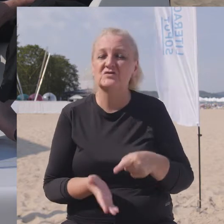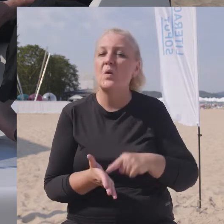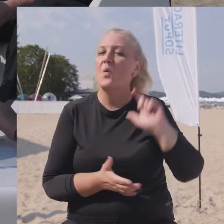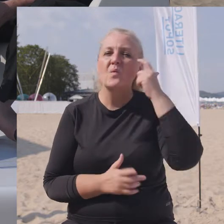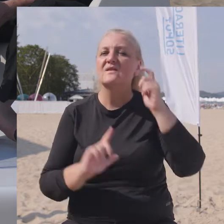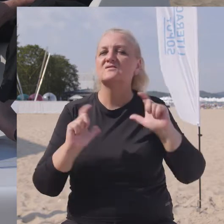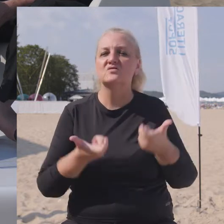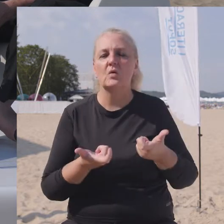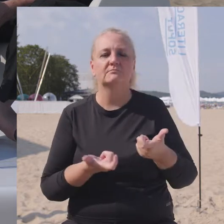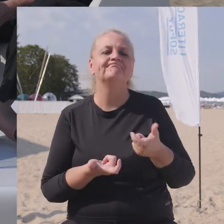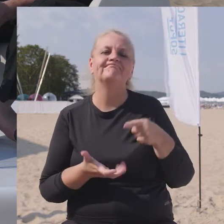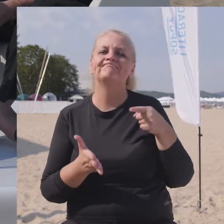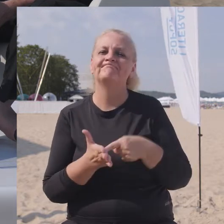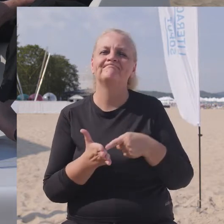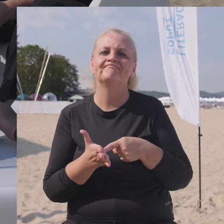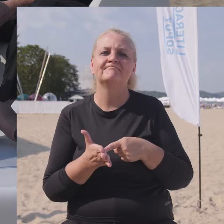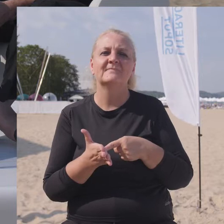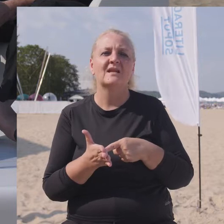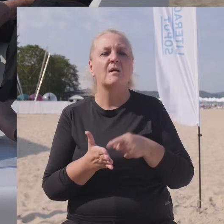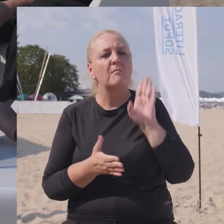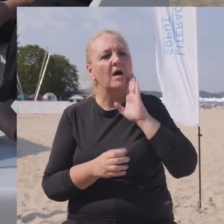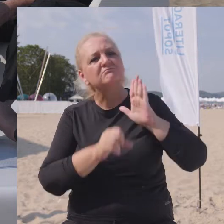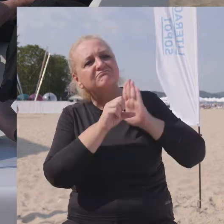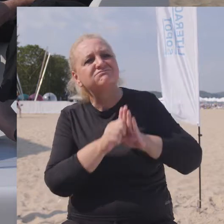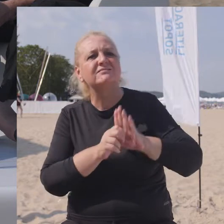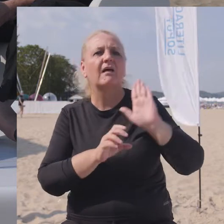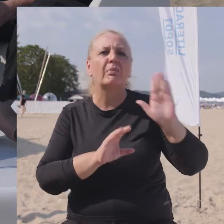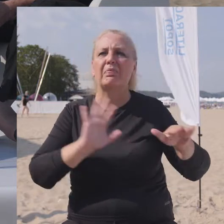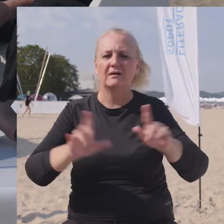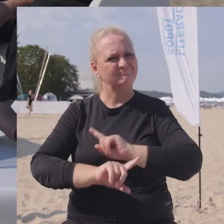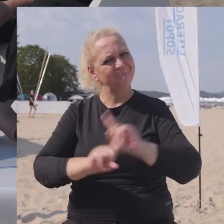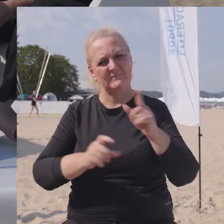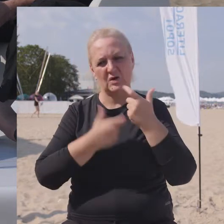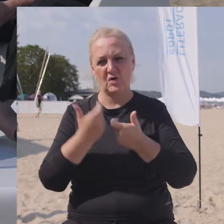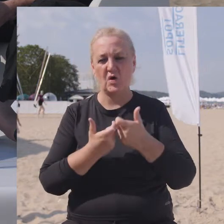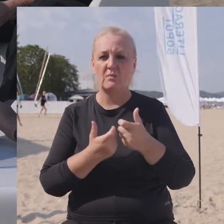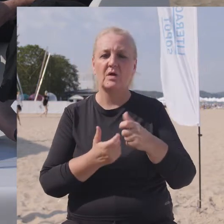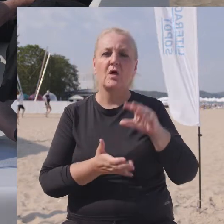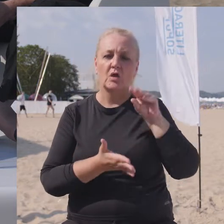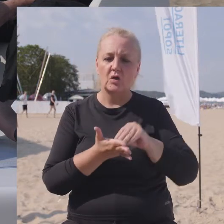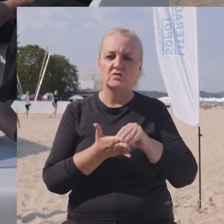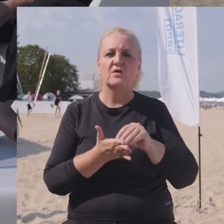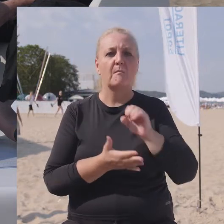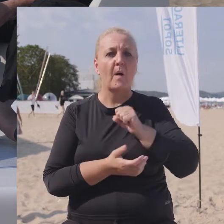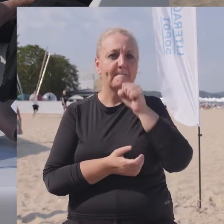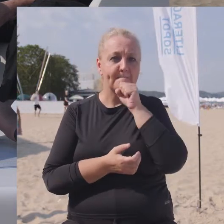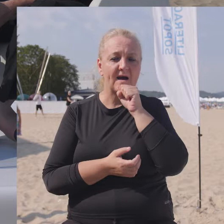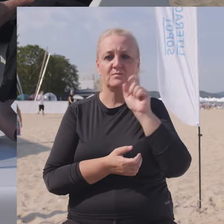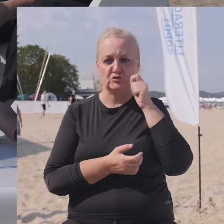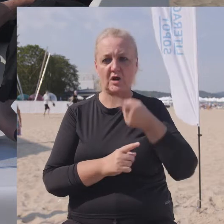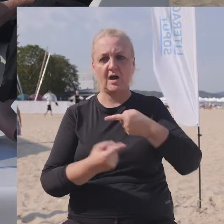szczególnie dbając o niedeprecjonowanie doświadczeń pokolenia moich babci,